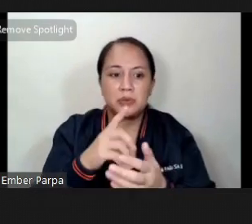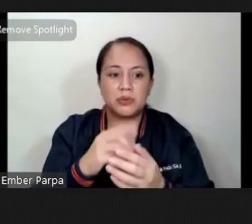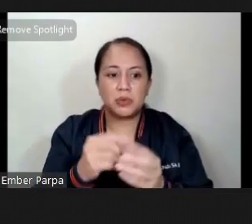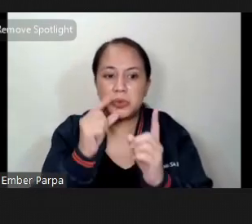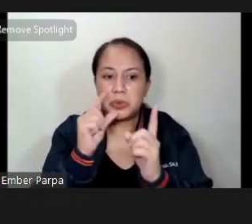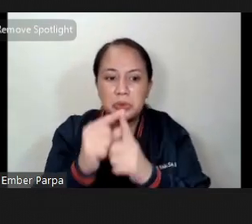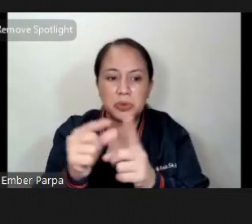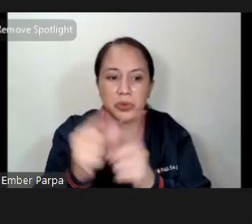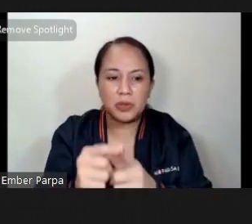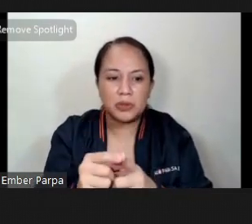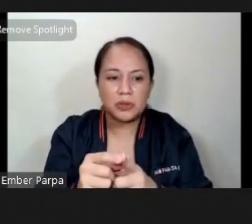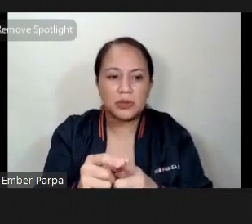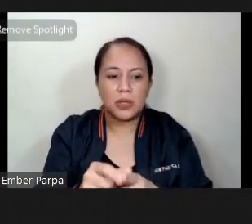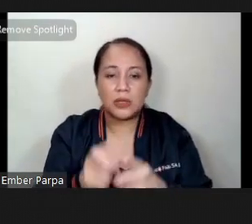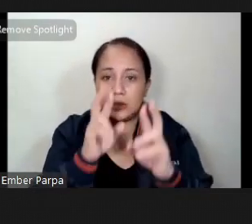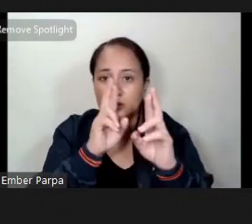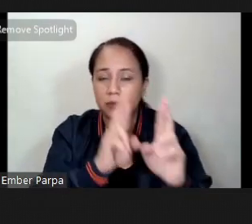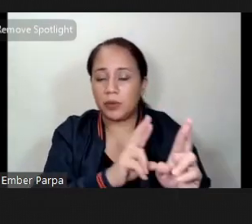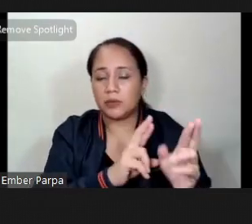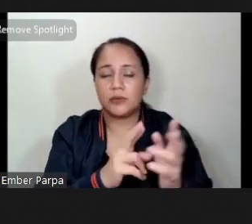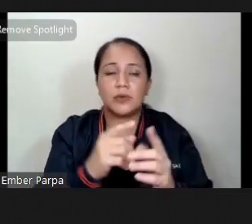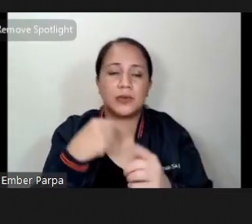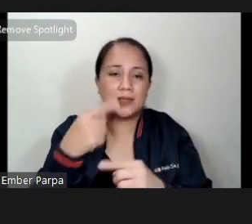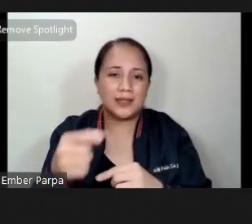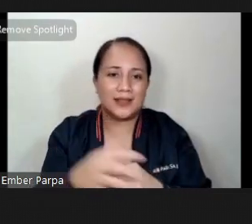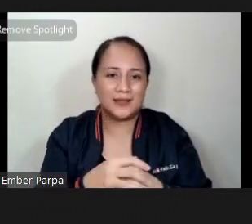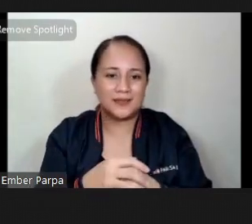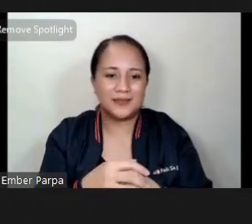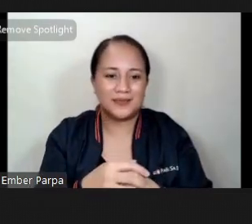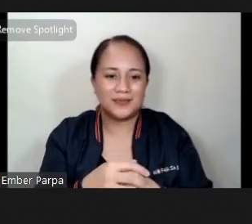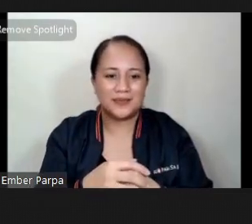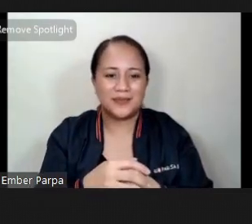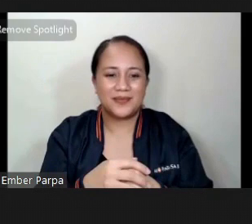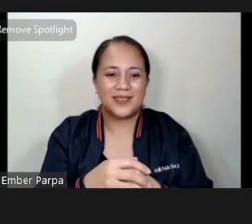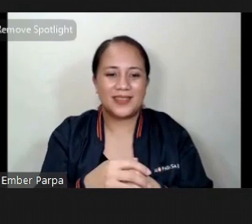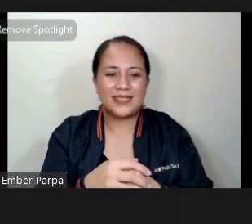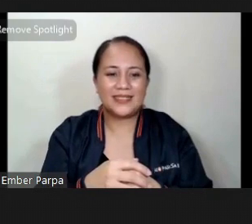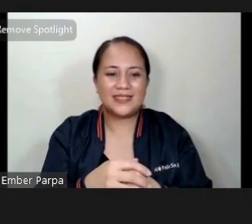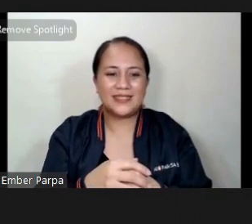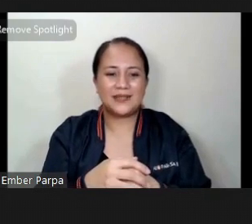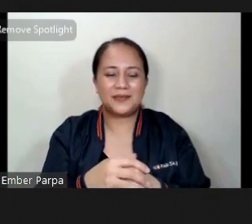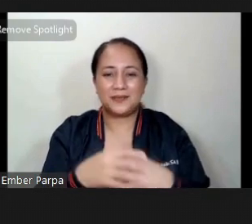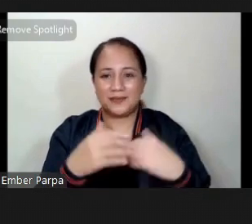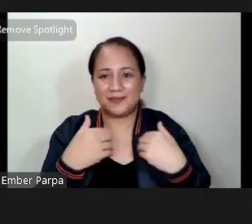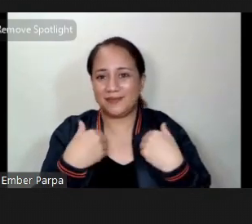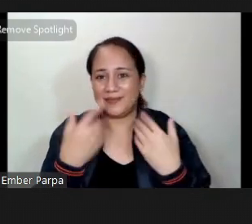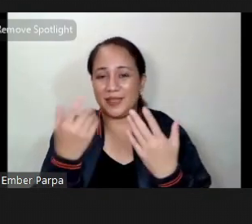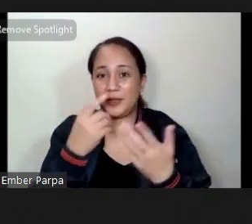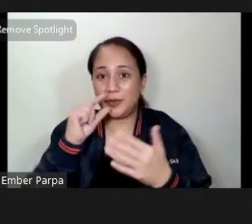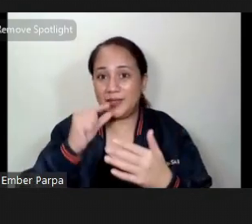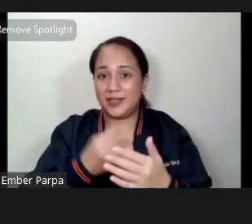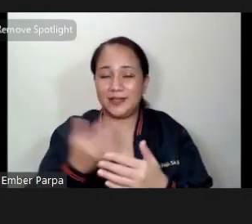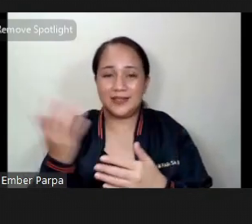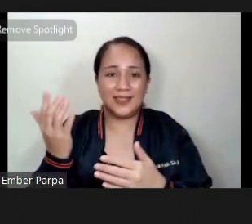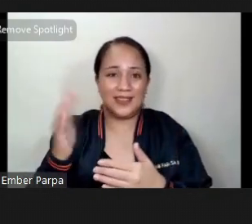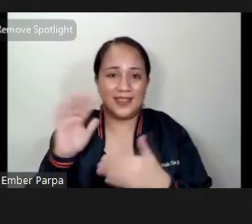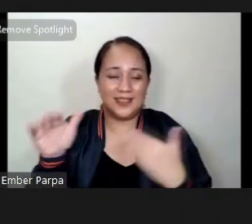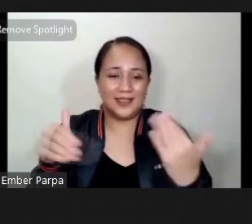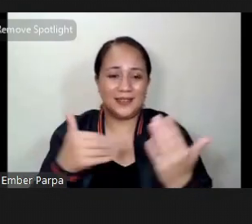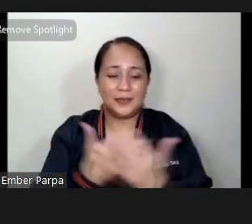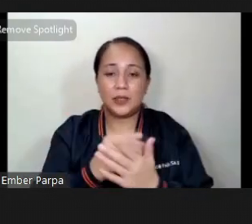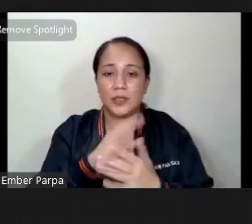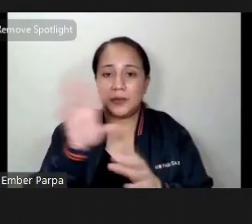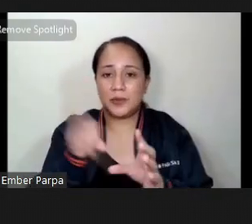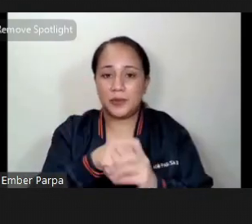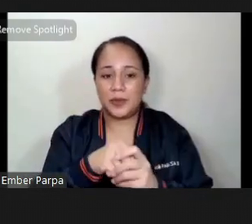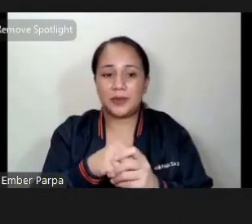magalang magsalita. So Ate Ros? So, isang makabatang araw sa ating lahat, lalong-lalo na sa mga